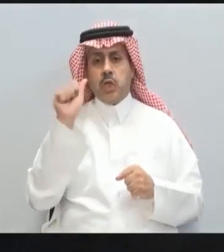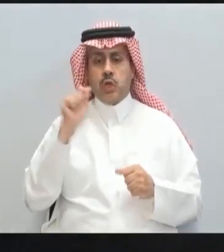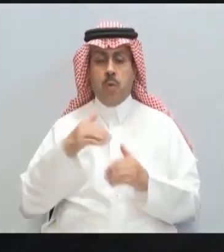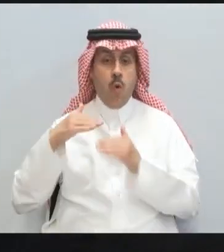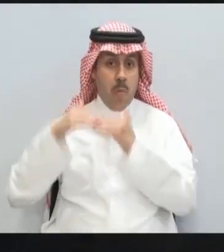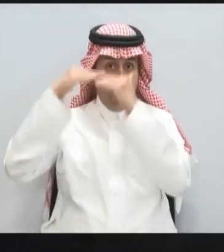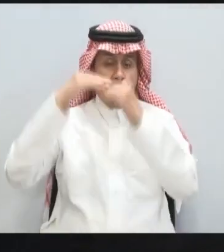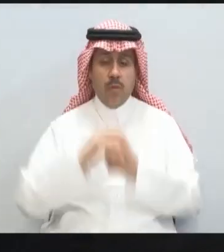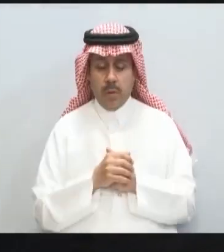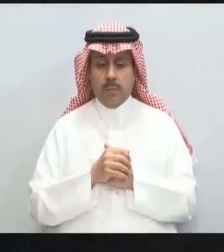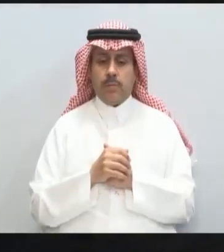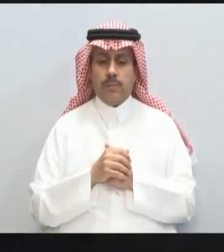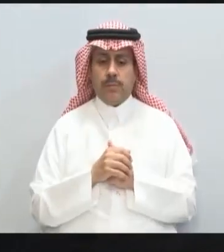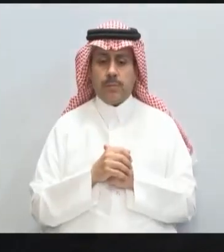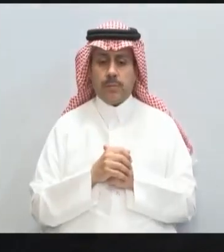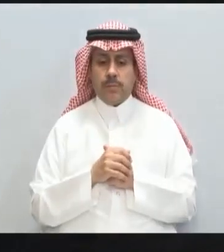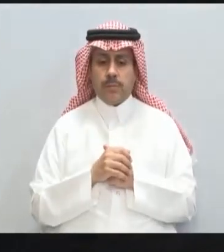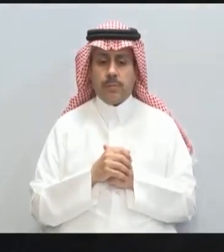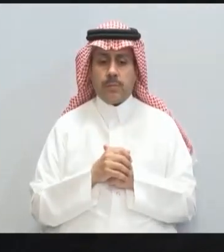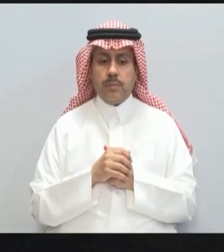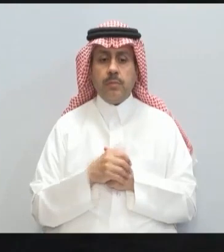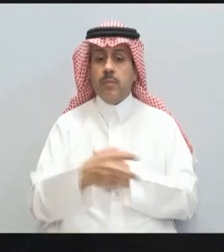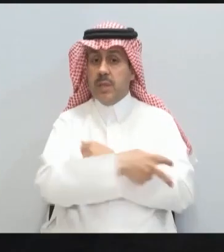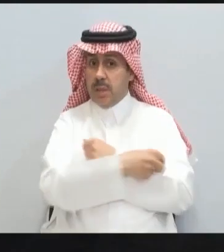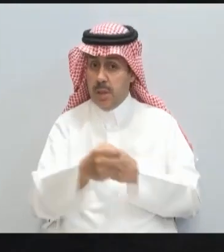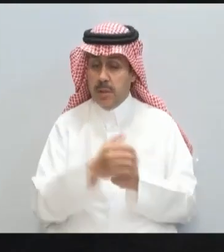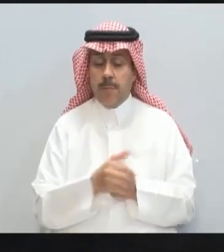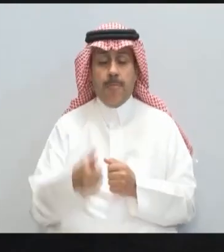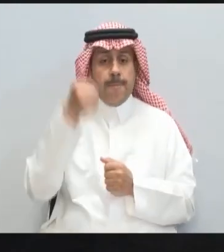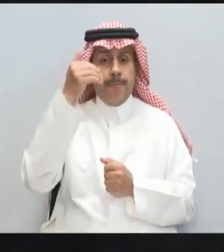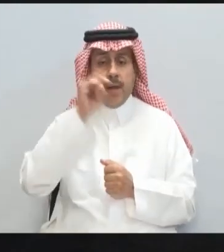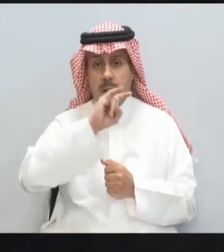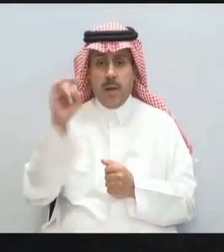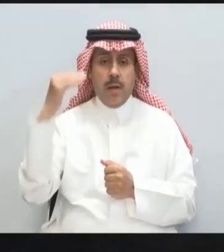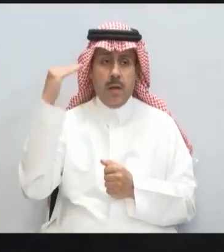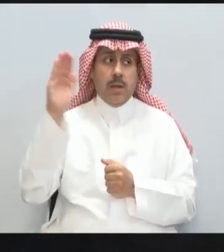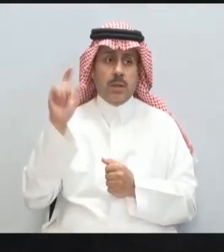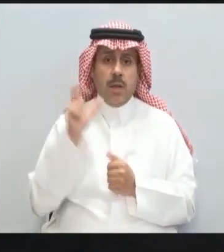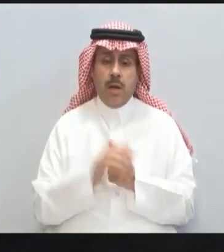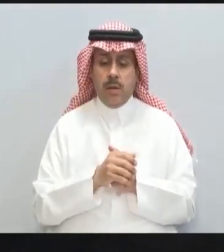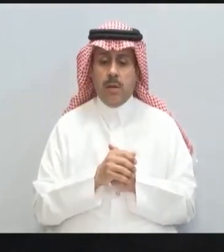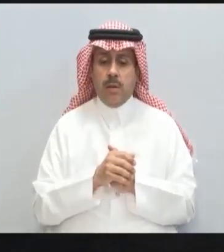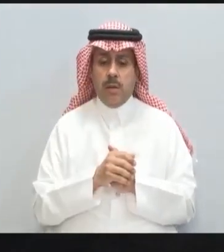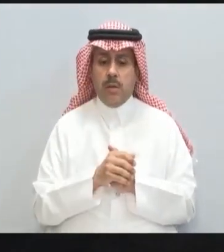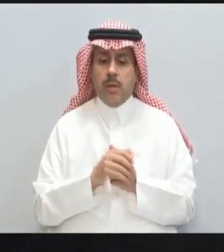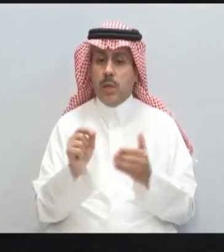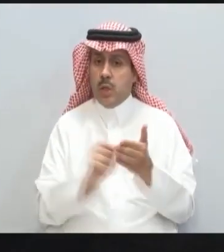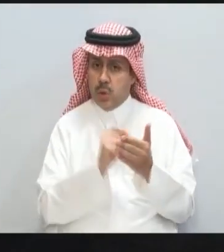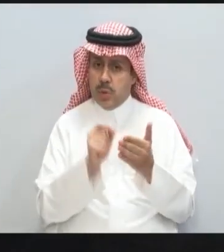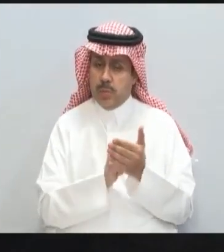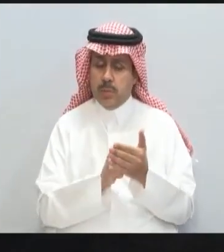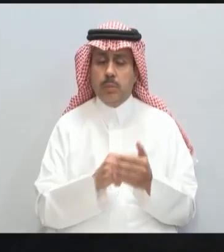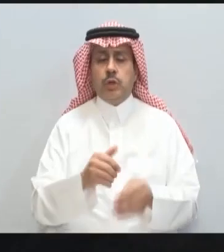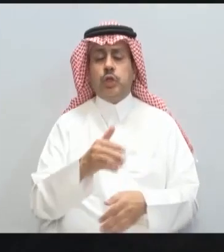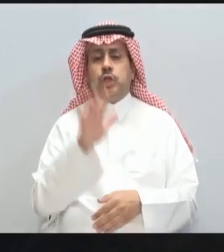ومكانه مرموقه عند الناس فما الاحسان في ذلك هو كتب الرجل لاخوانه يعني ان